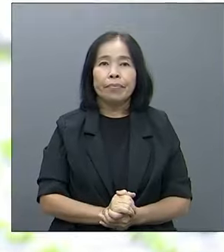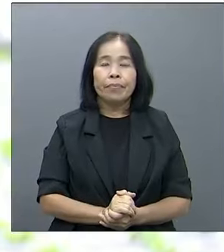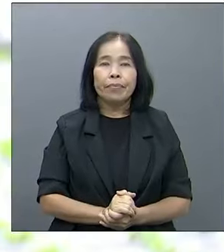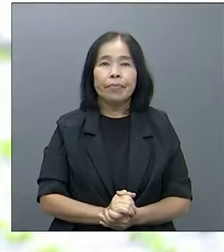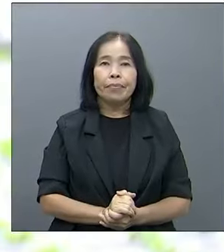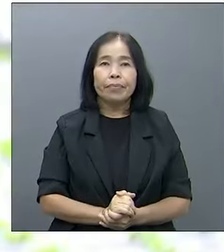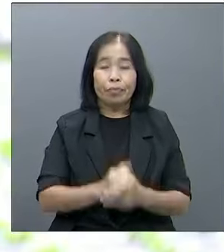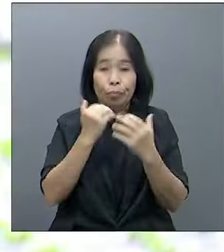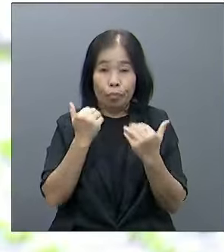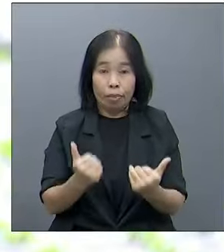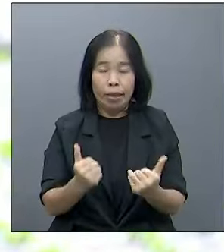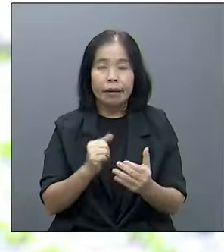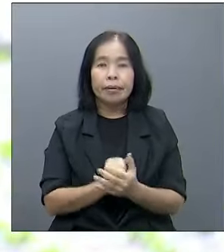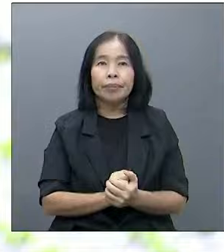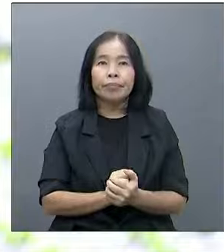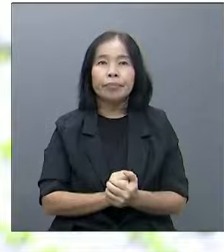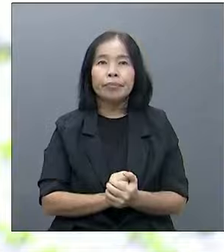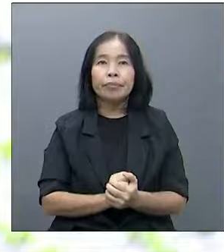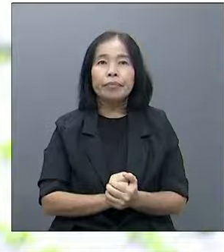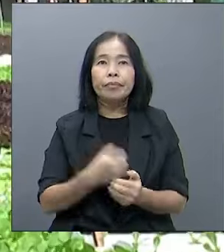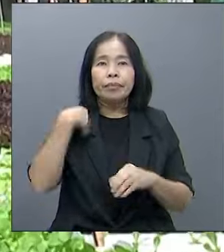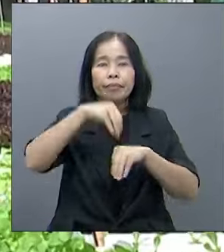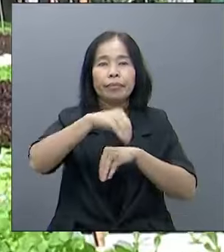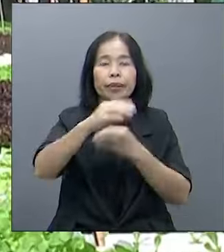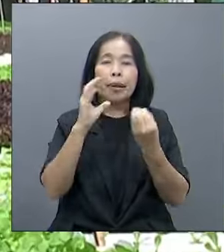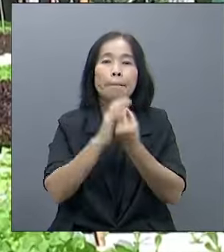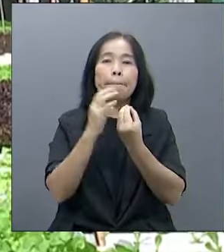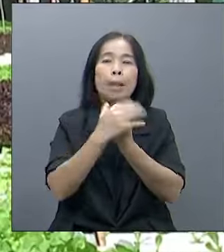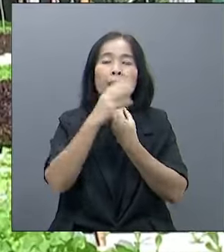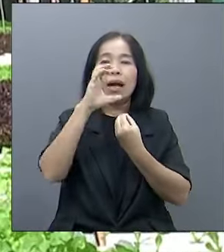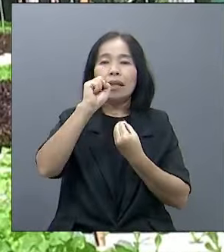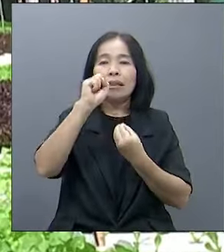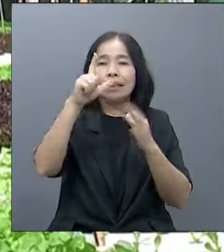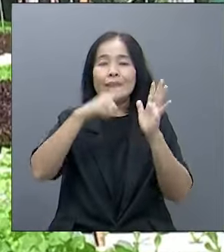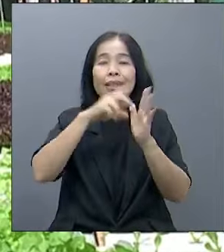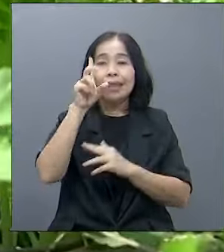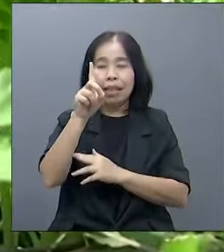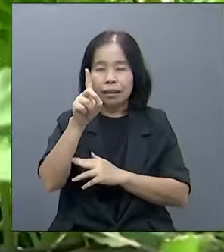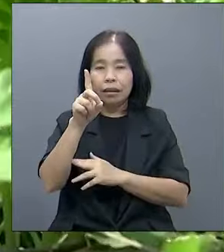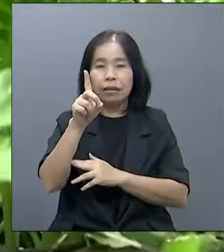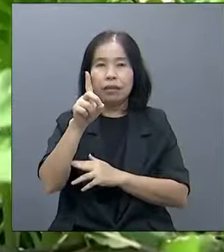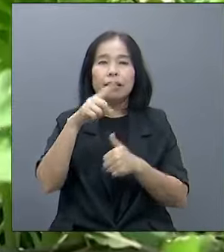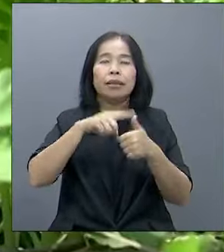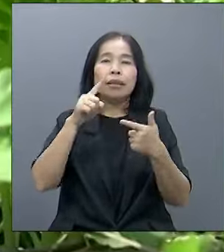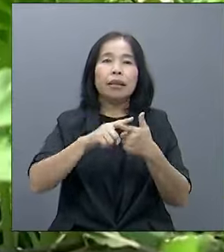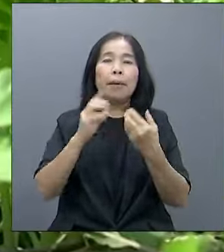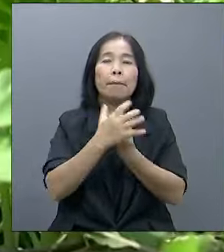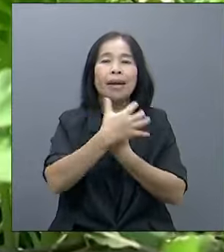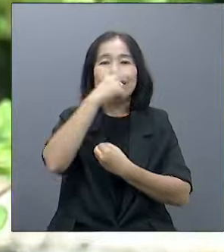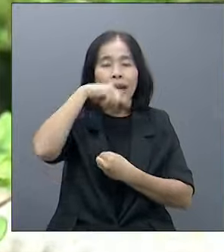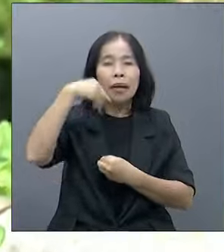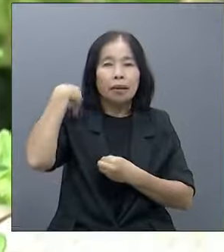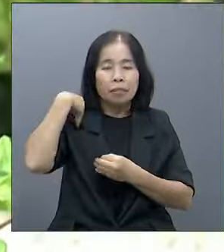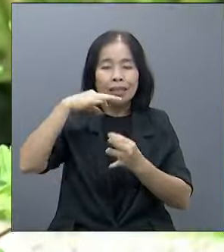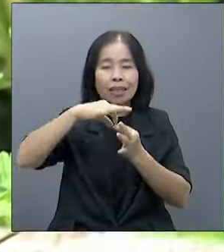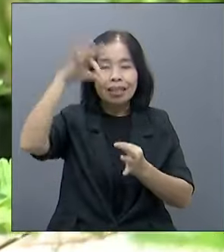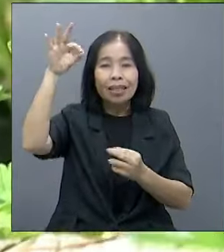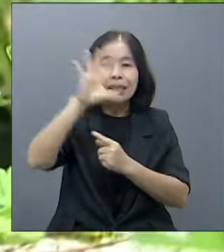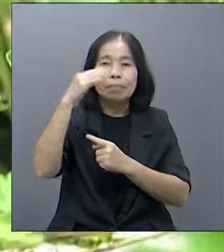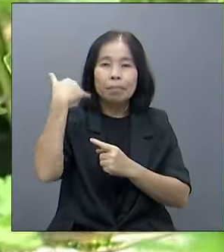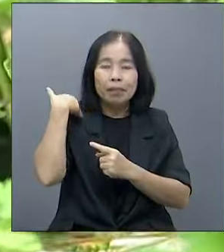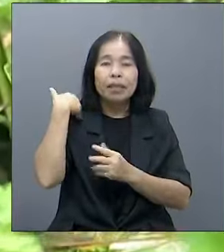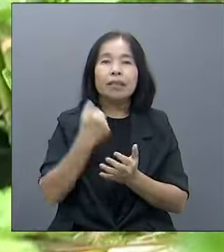ปัจจุบันก็จะเน้นเป็นผักสลัดเป็นผักสลัดแล้วก็จะมีผักไทยก็จะเป็นขึ้นช่ายตอนนี้จะมี2ช